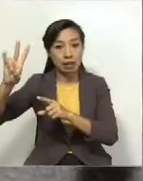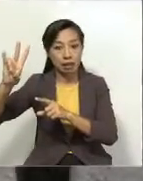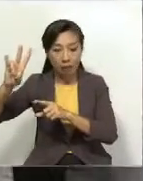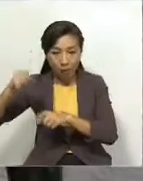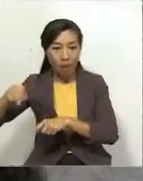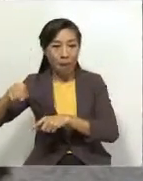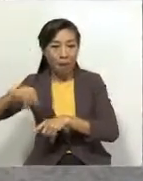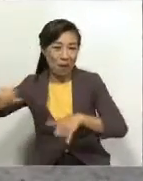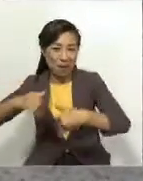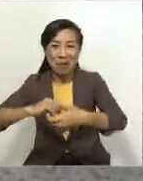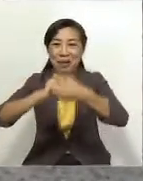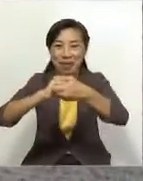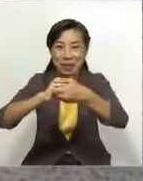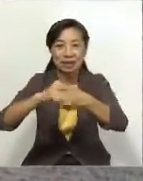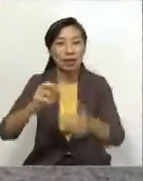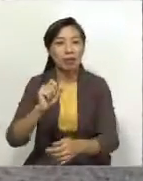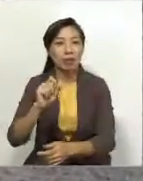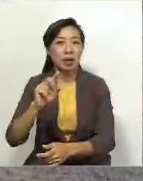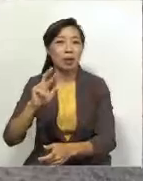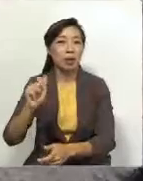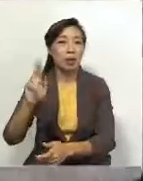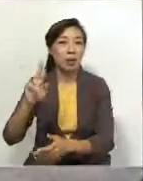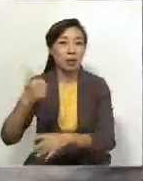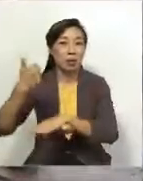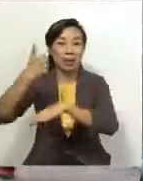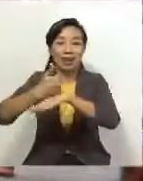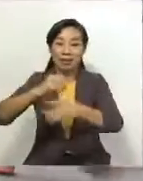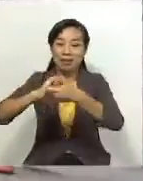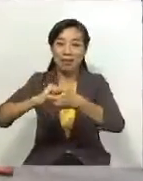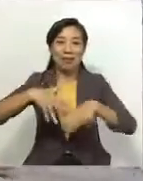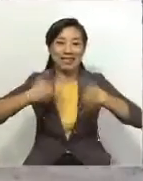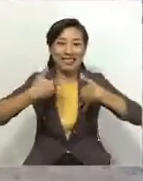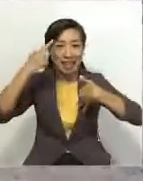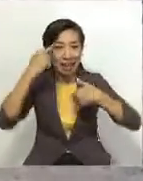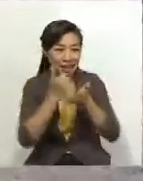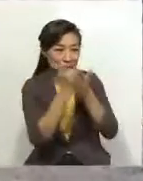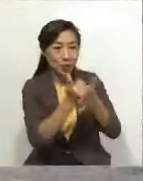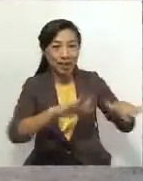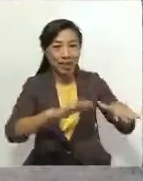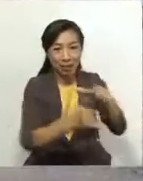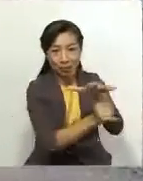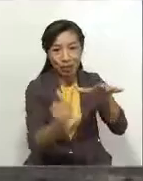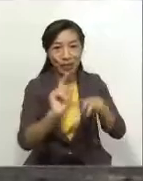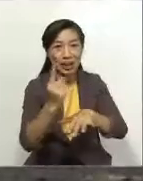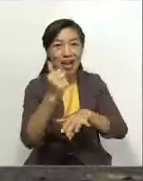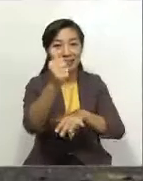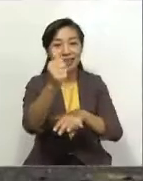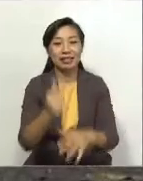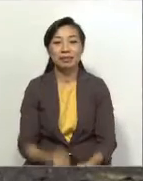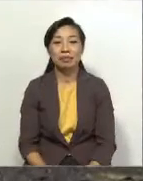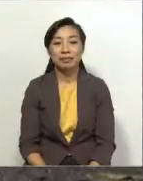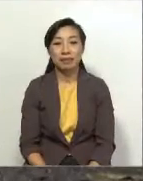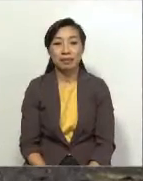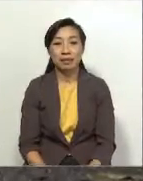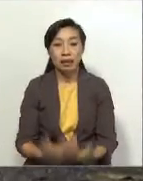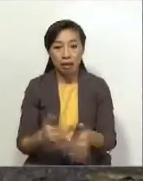นายณรงค์ศักดิ์โอสถนาธรผู้บัญชาการเหตุการณ์เพื่อแสดงความยินดีที่การกู้ภัยประสบความสำเร็จ